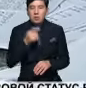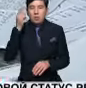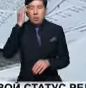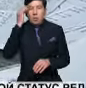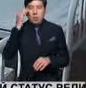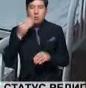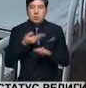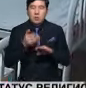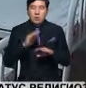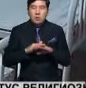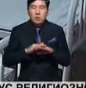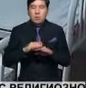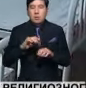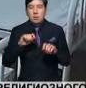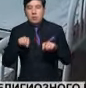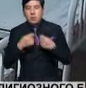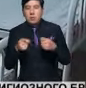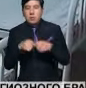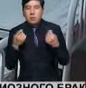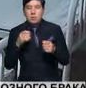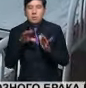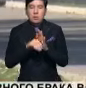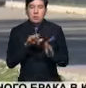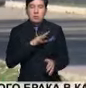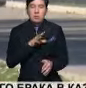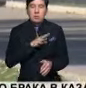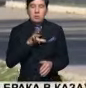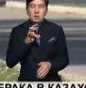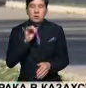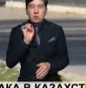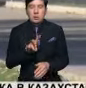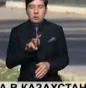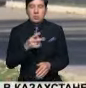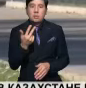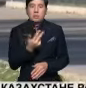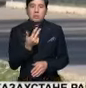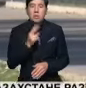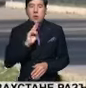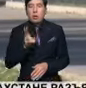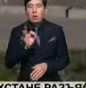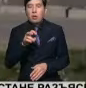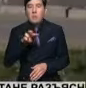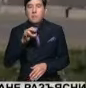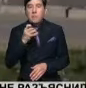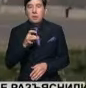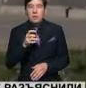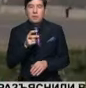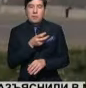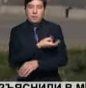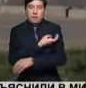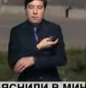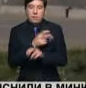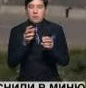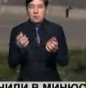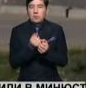травму, множественные ушибы, фрагментарный перелом теменно-височной кости и третью степень комы. Спасти его врачам не удалось. Как